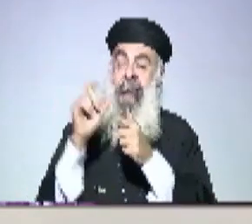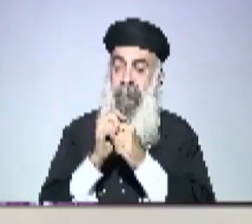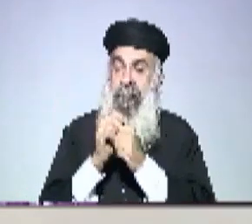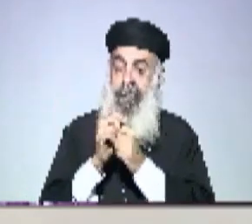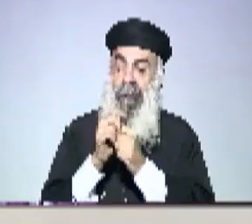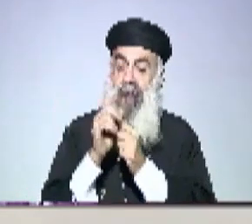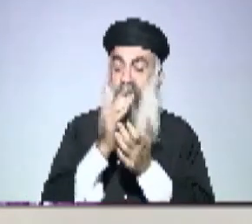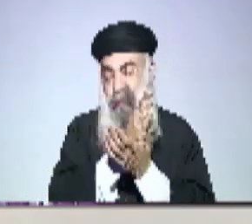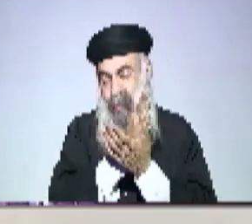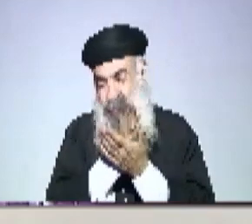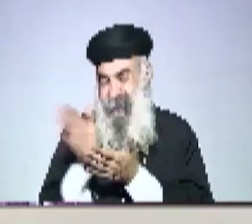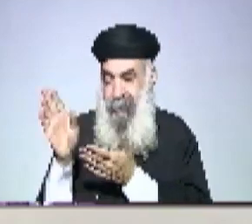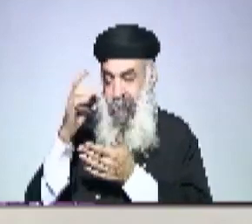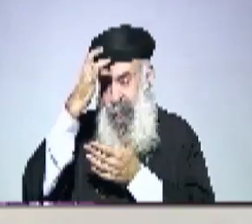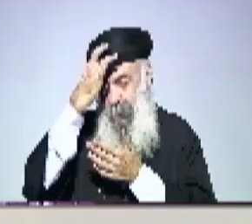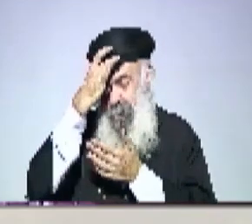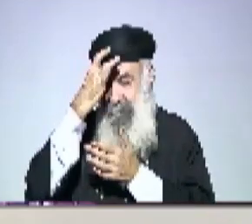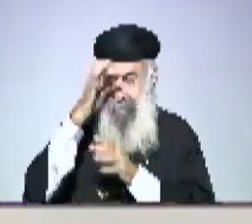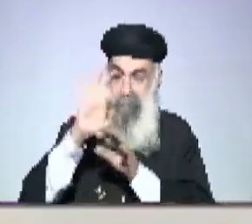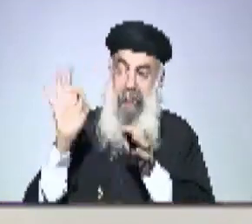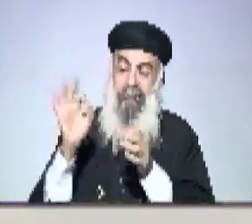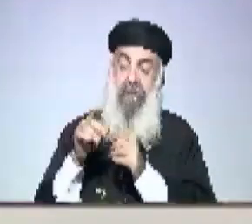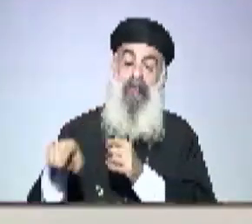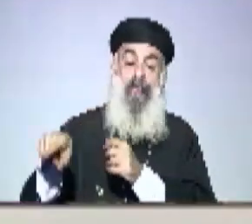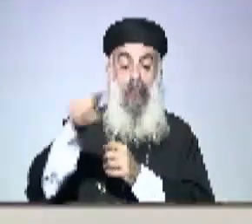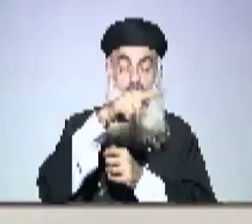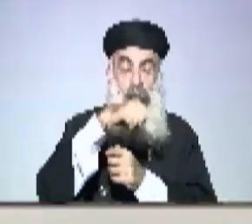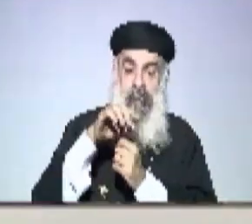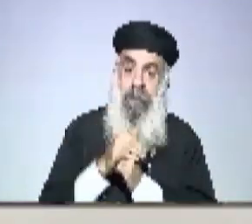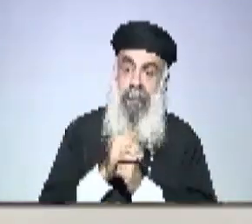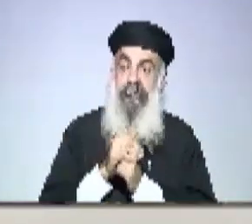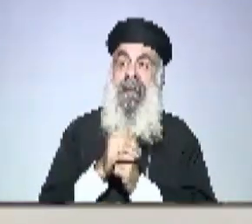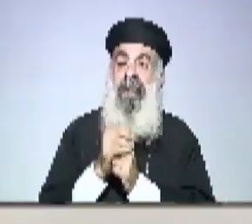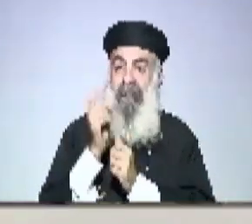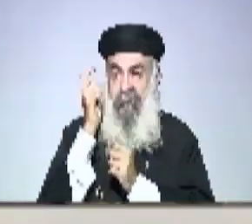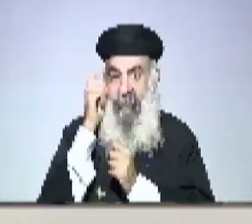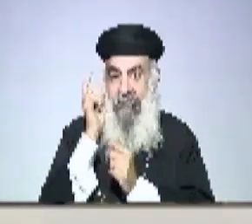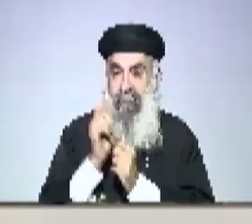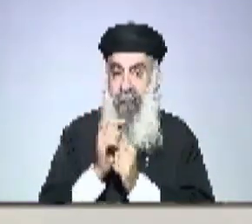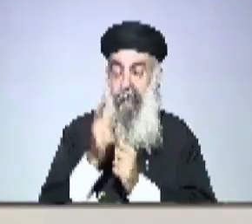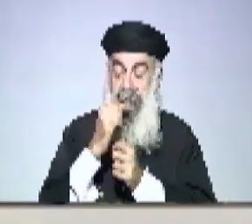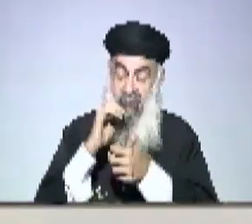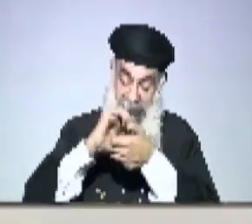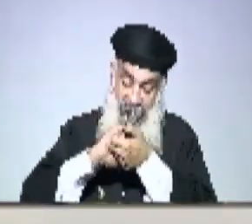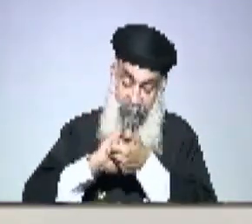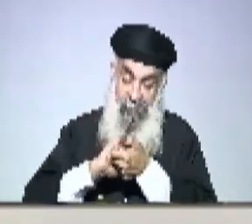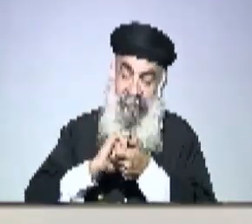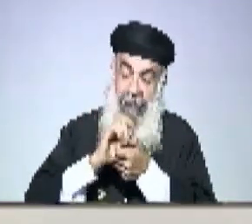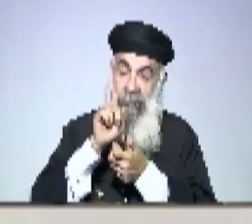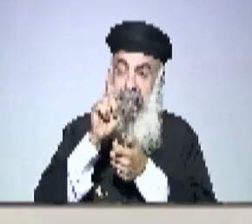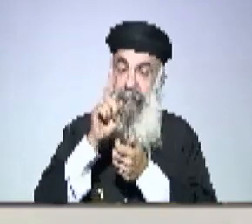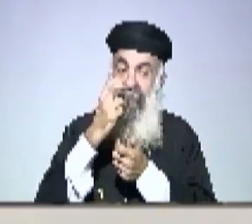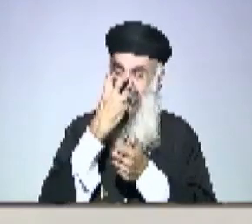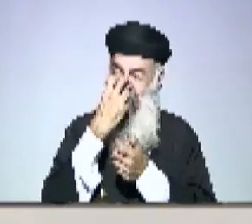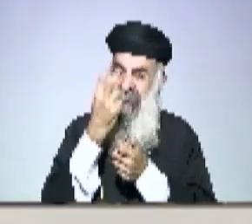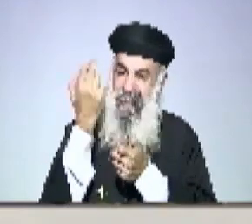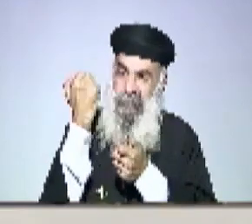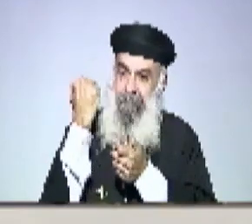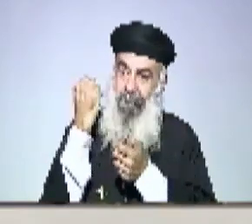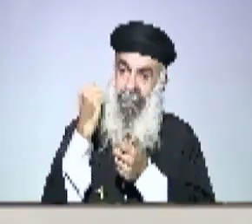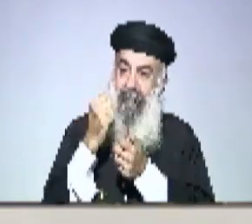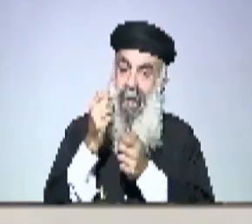وازيل المرض من بينكم انا عارف طبعا دي وعود ربنا في العهد القديم كانت